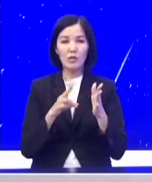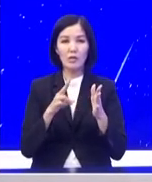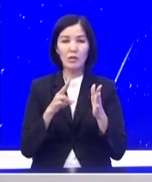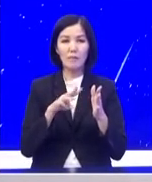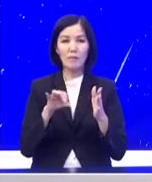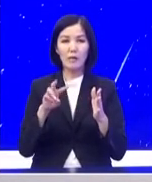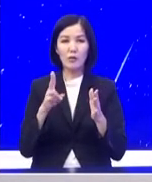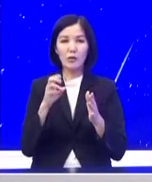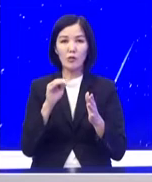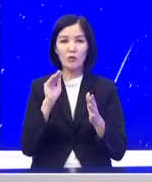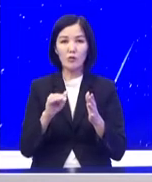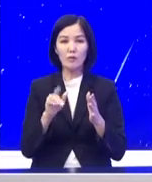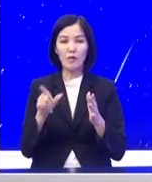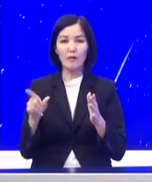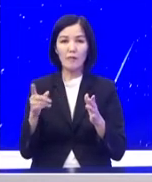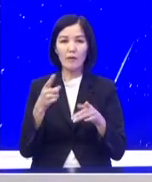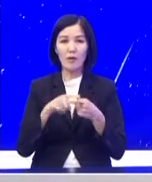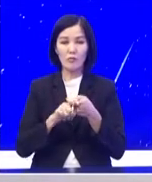мың адам вирус құрығына ілінген.